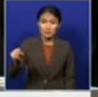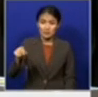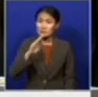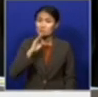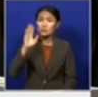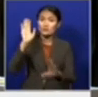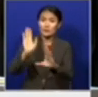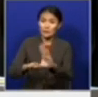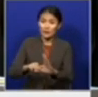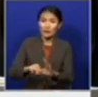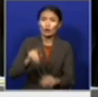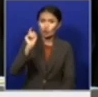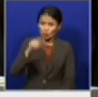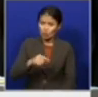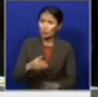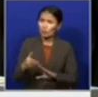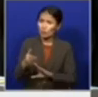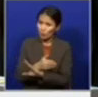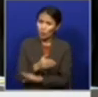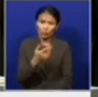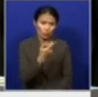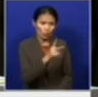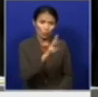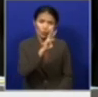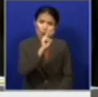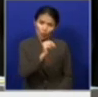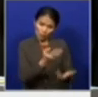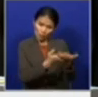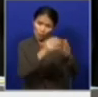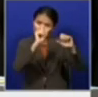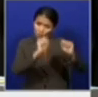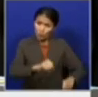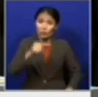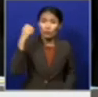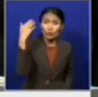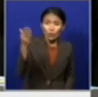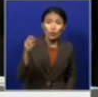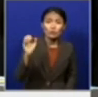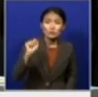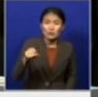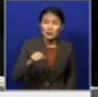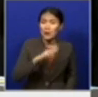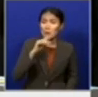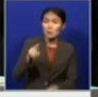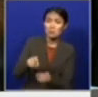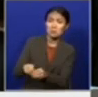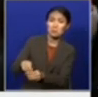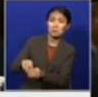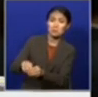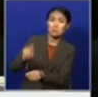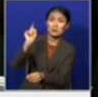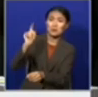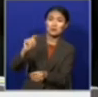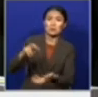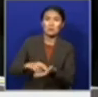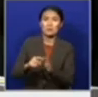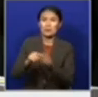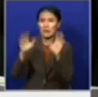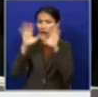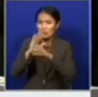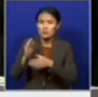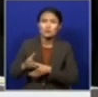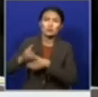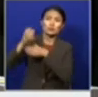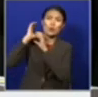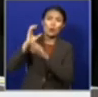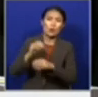ยต้องรู้อยู่แล้วค่ะว่าความตกลง CPTPP มีกฎเกณฑ์อย่างไรนอกจากนี้ค่ะการสมัครเป็นสมาชิก CPTPP